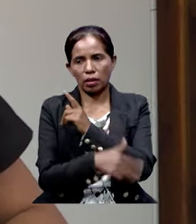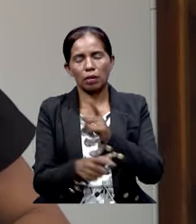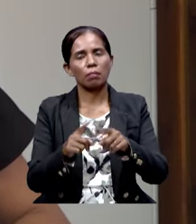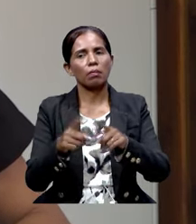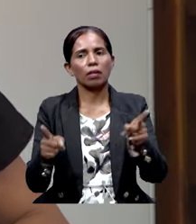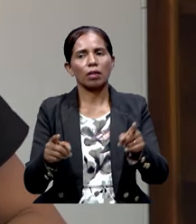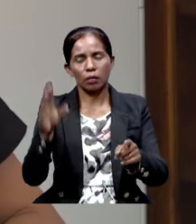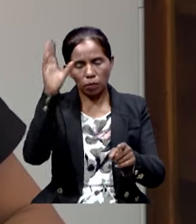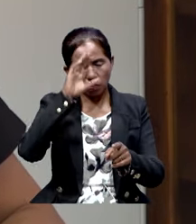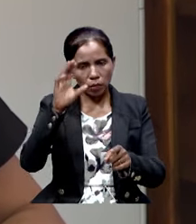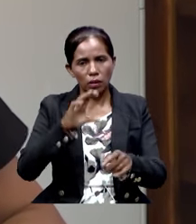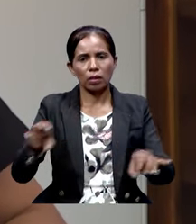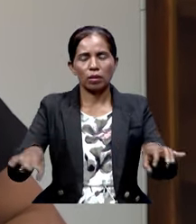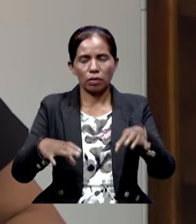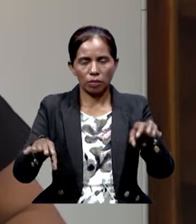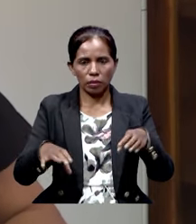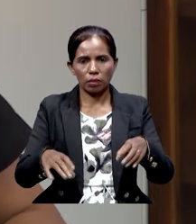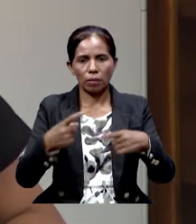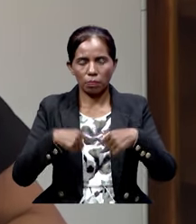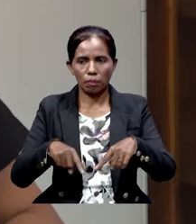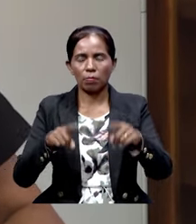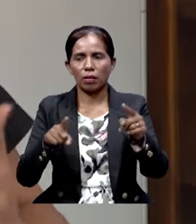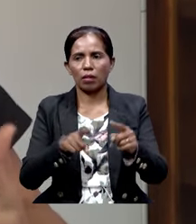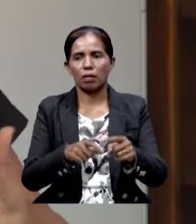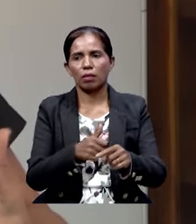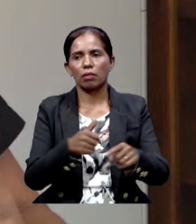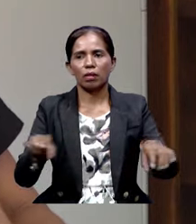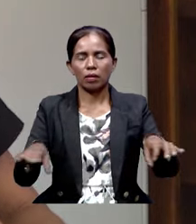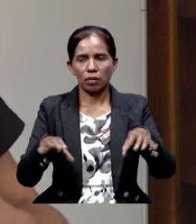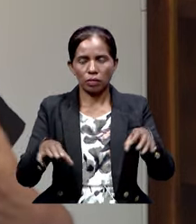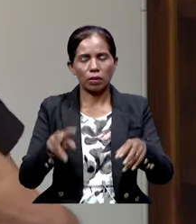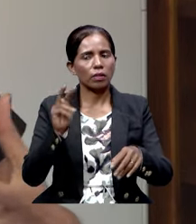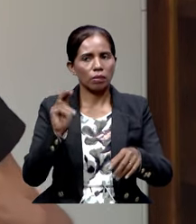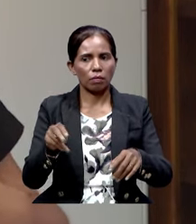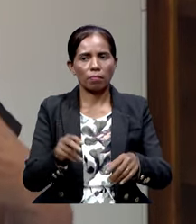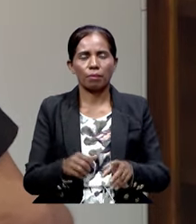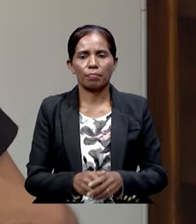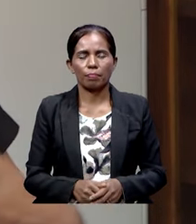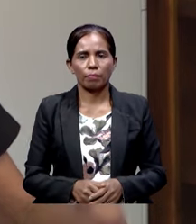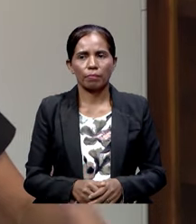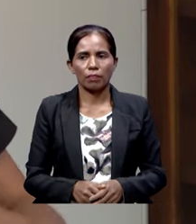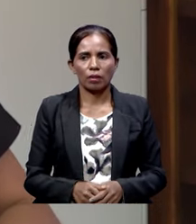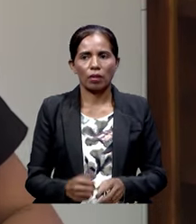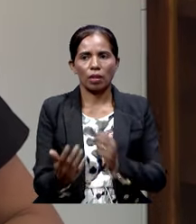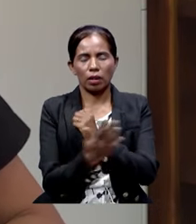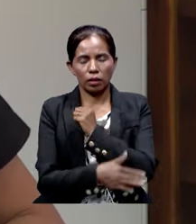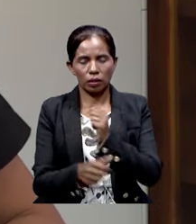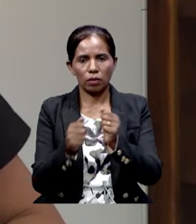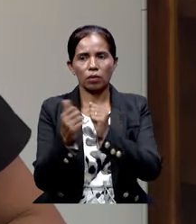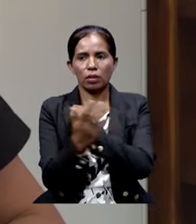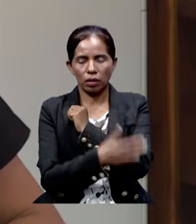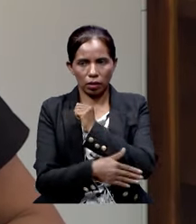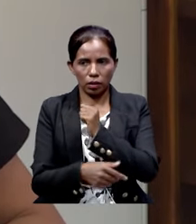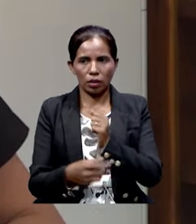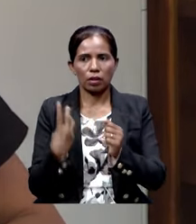balu ba buka servisu, balu mos servisu niang ne beke entre nasaun o nasaun.